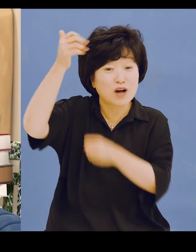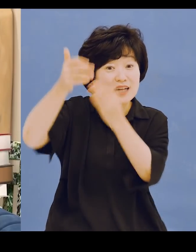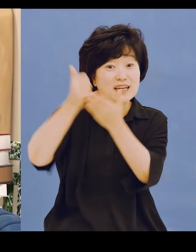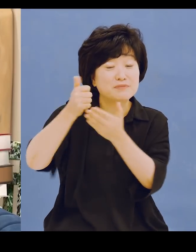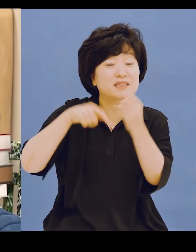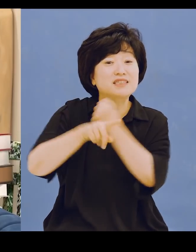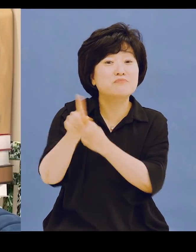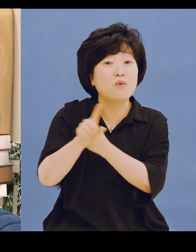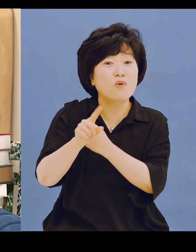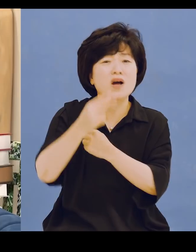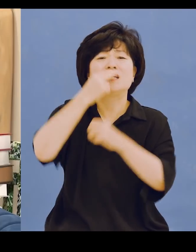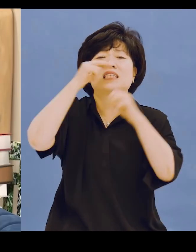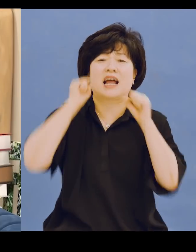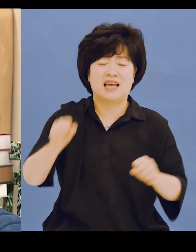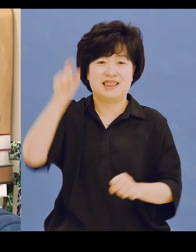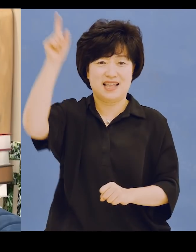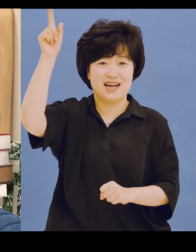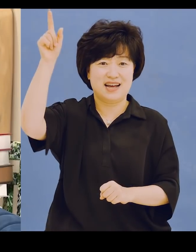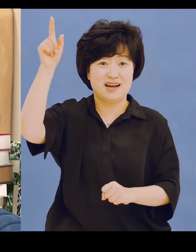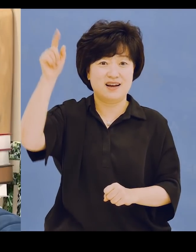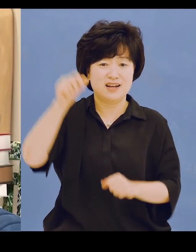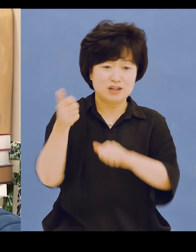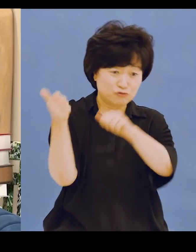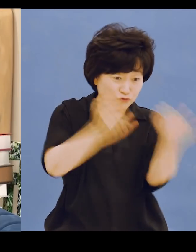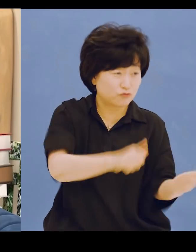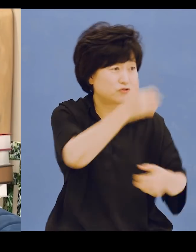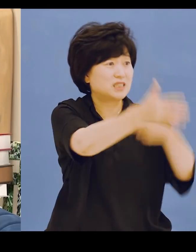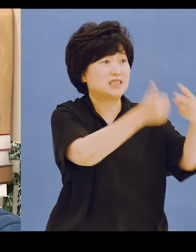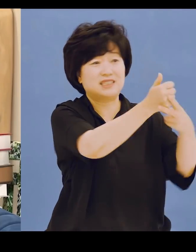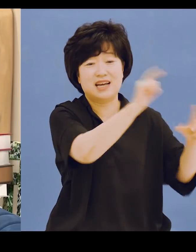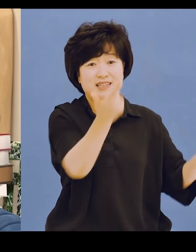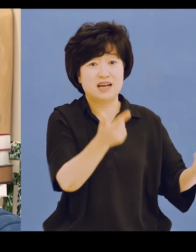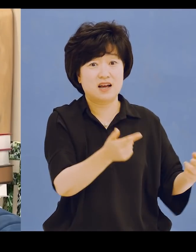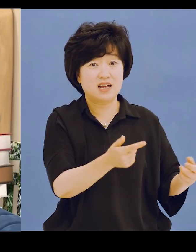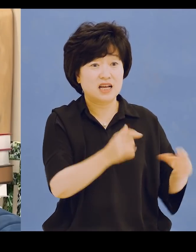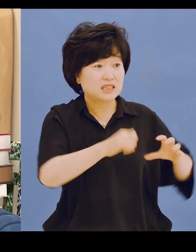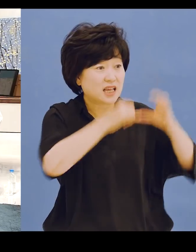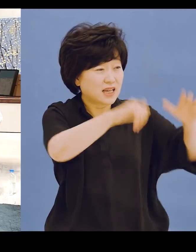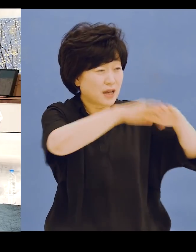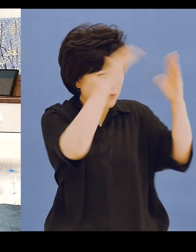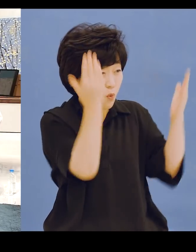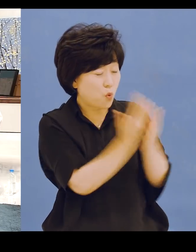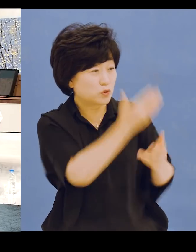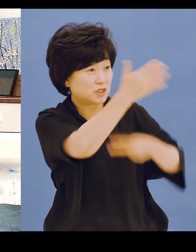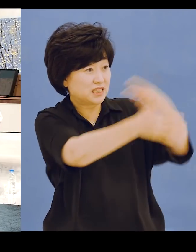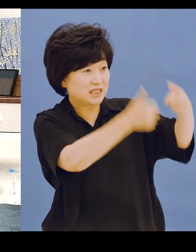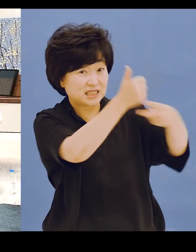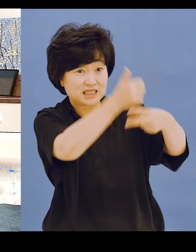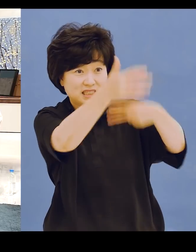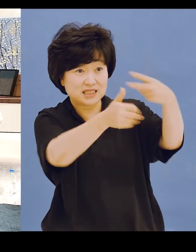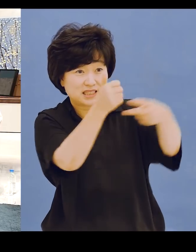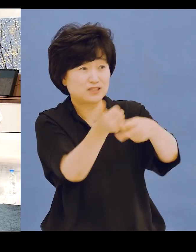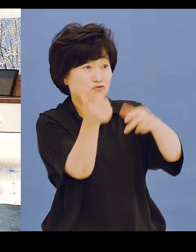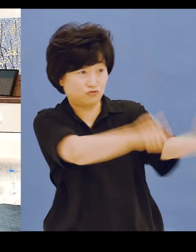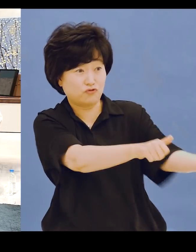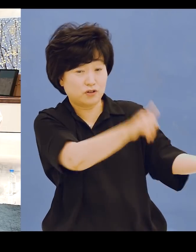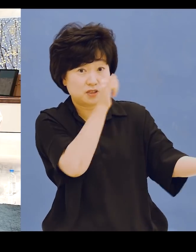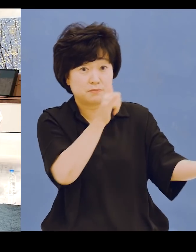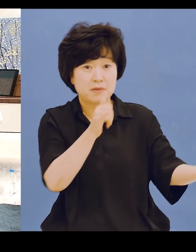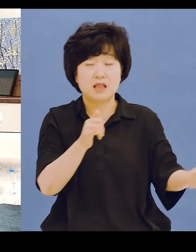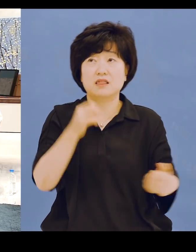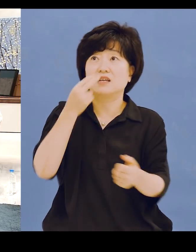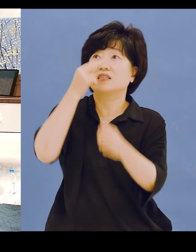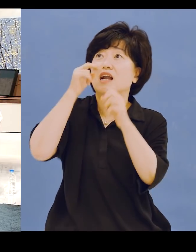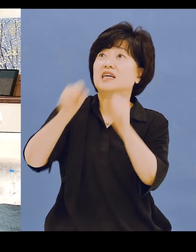살아계시다는 거거든요. 네. 죽은 신이 아니야. 세상의 모든 신은 다 죽은 신이들인데 우리 하나님은 살아있다고